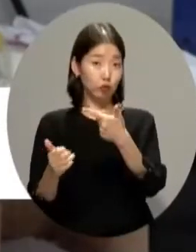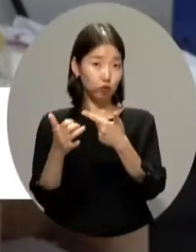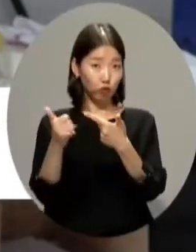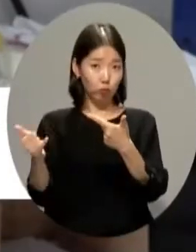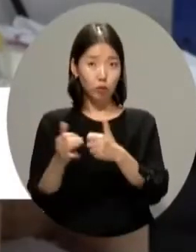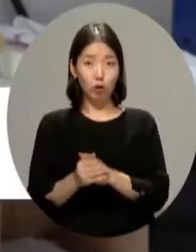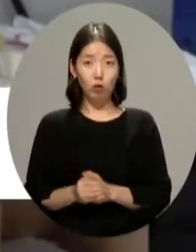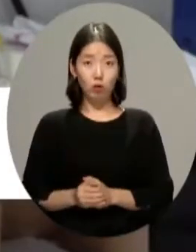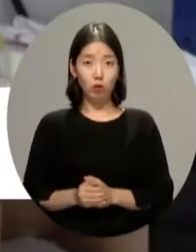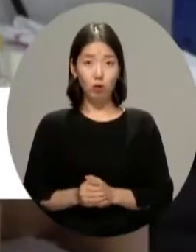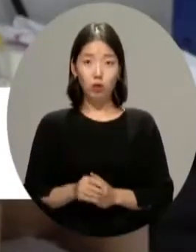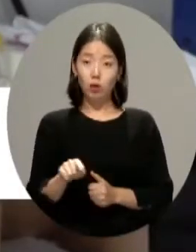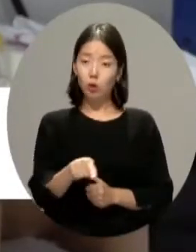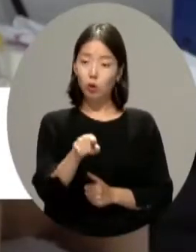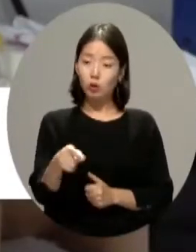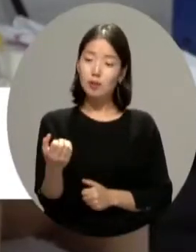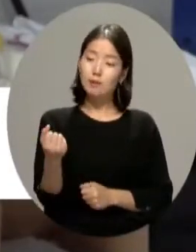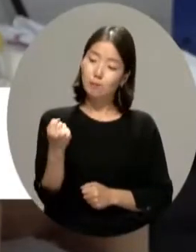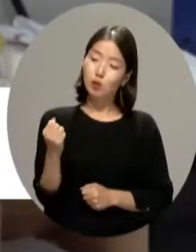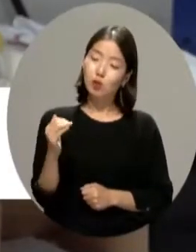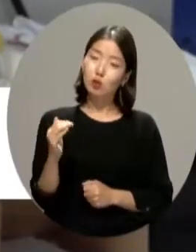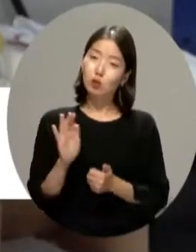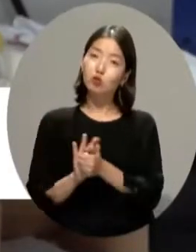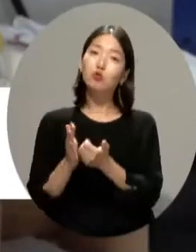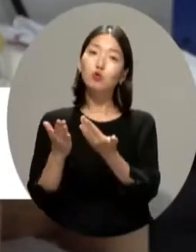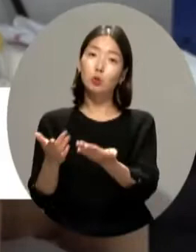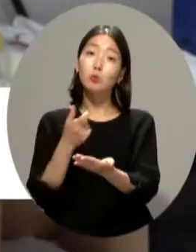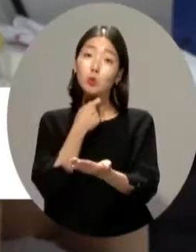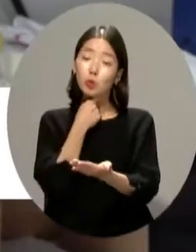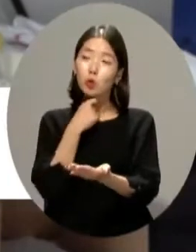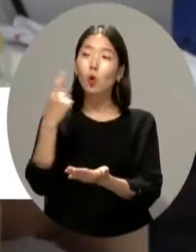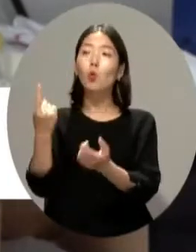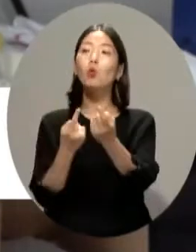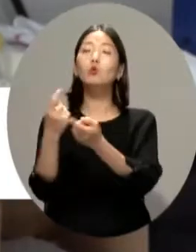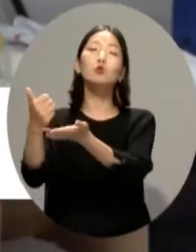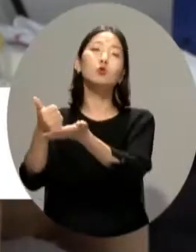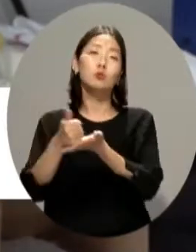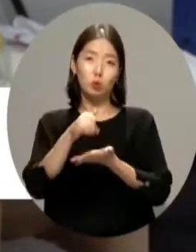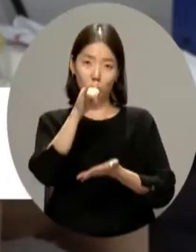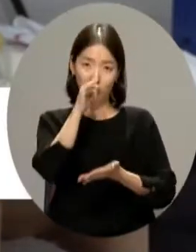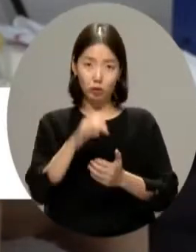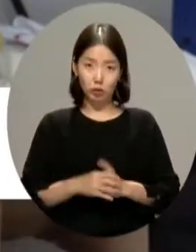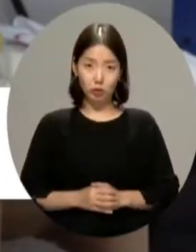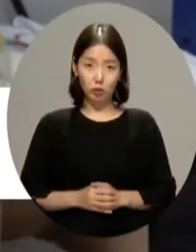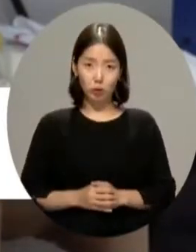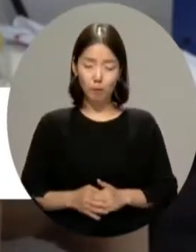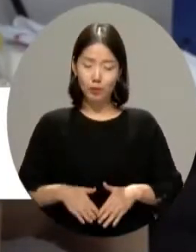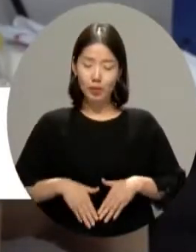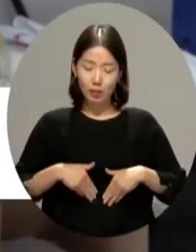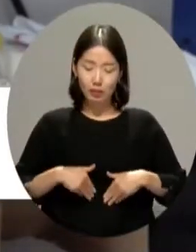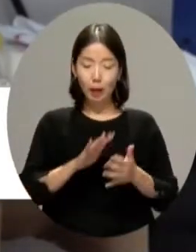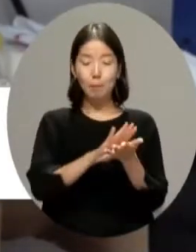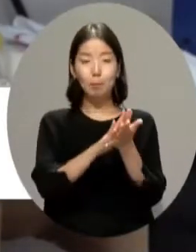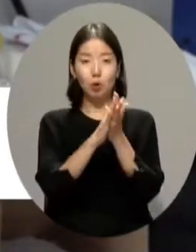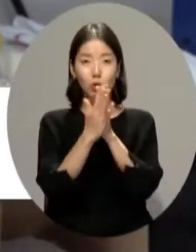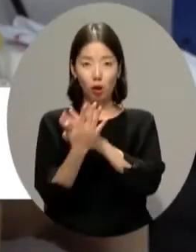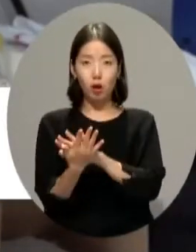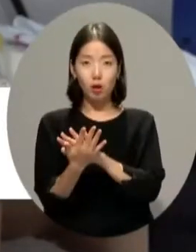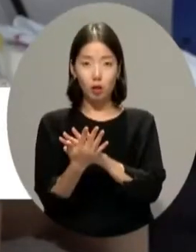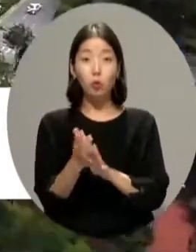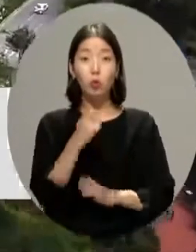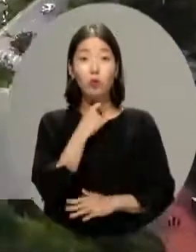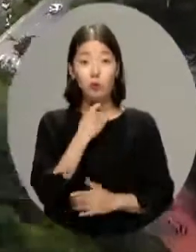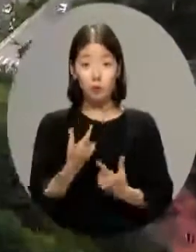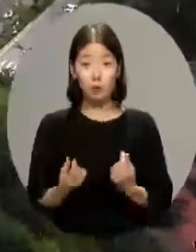이 친구들한테 힘이 되고 싶어서 찾아오시는 고객님들이 있어요. 이렇게 따뜻한 변화를